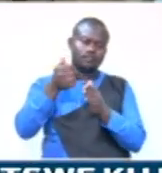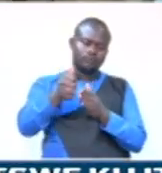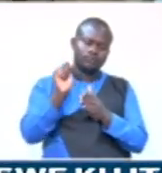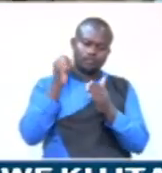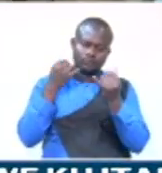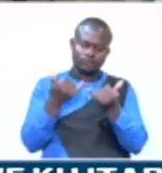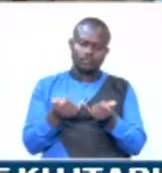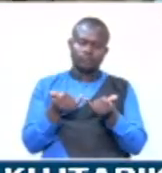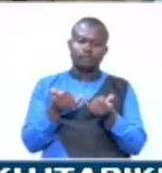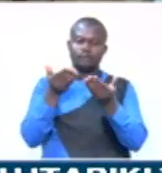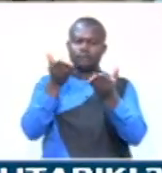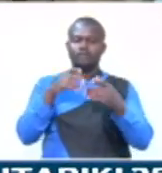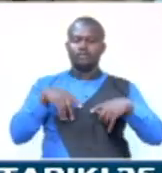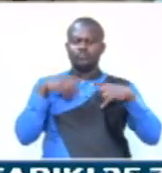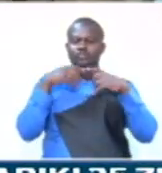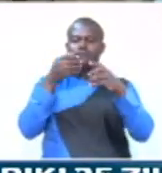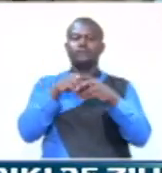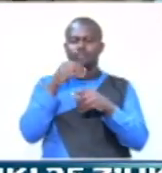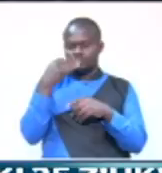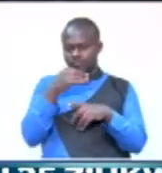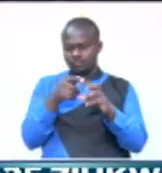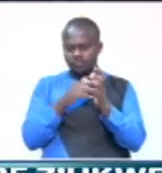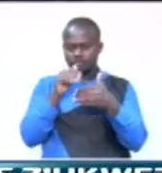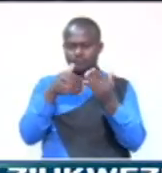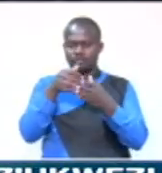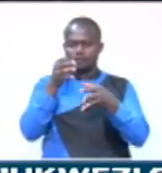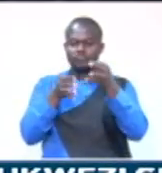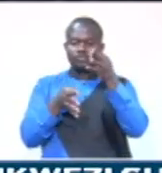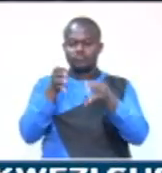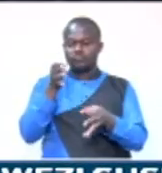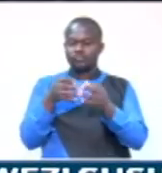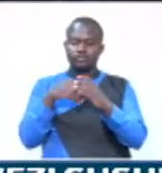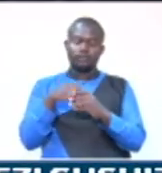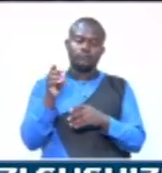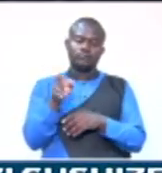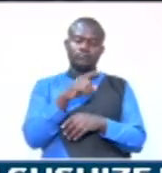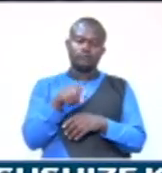uri inaha ngaha mu Bufaransa, niwe ugiye kuburanishwa guhera ku munsi w'ejo.